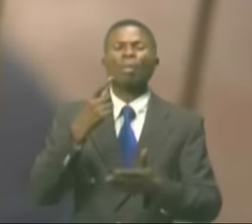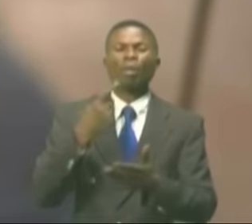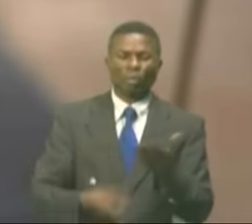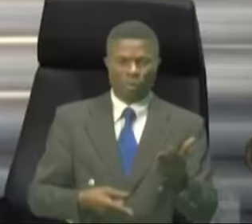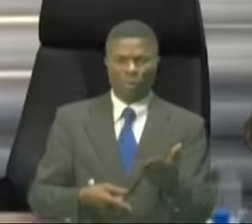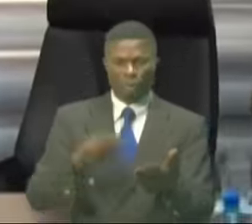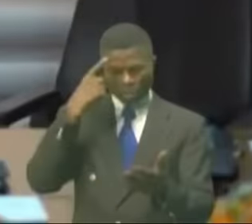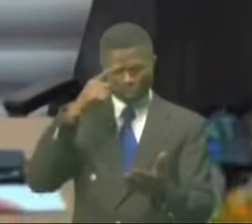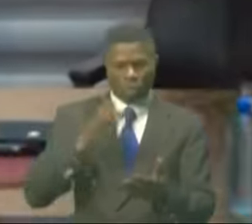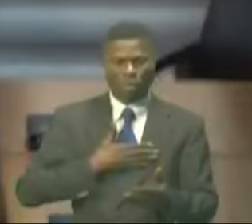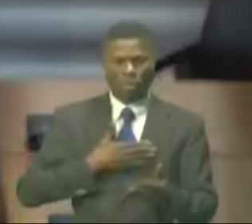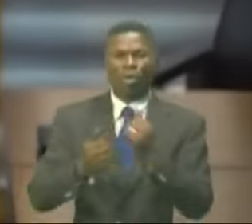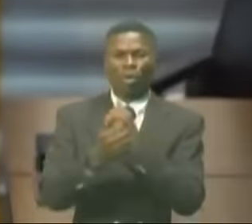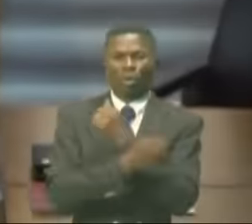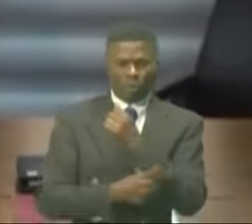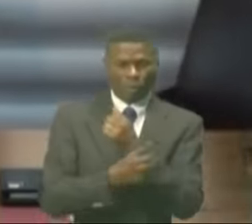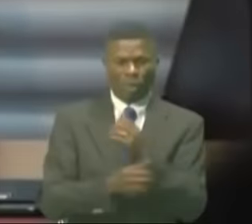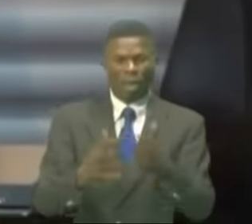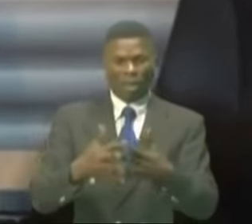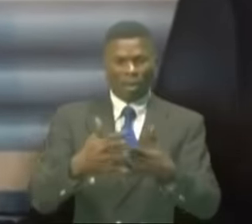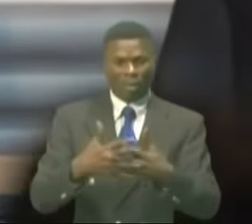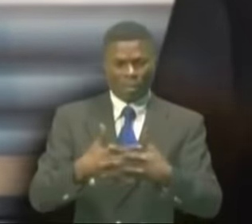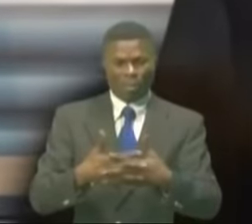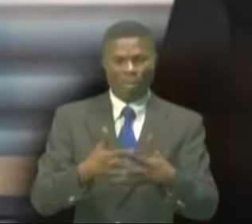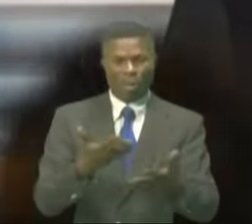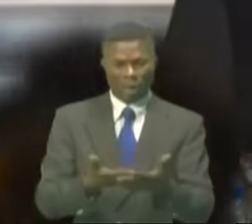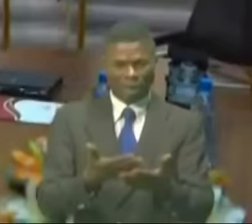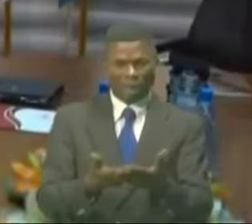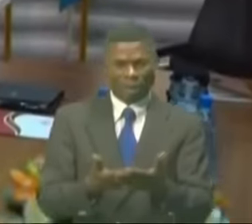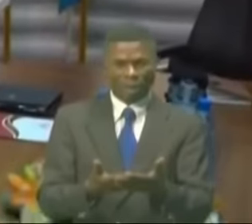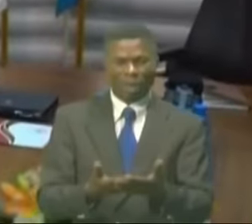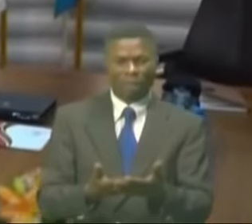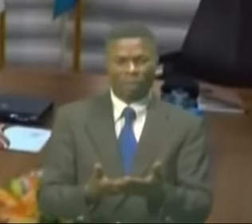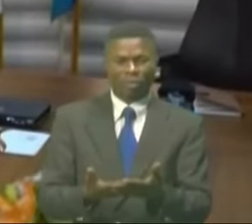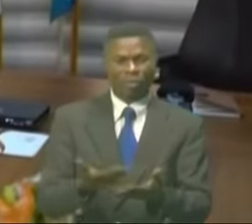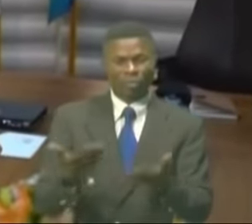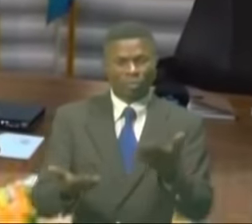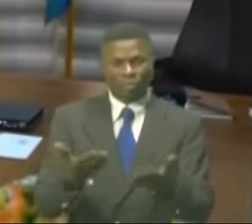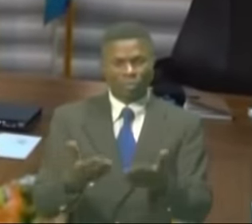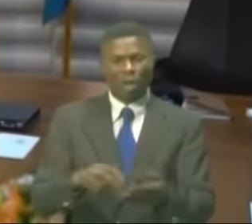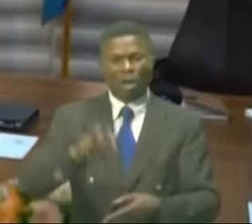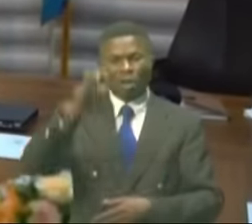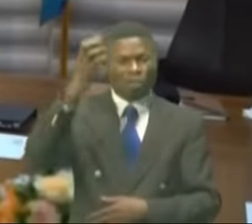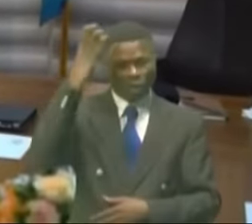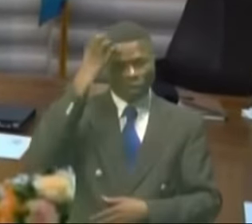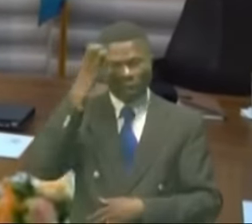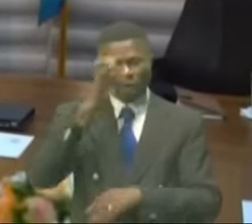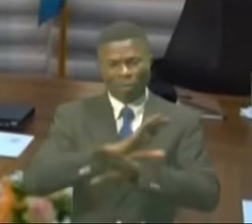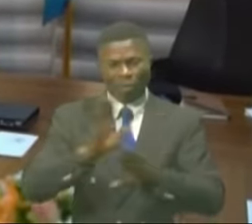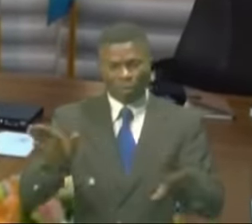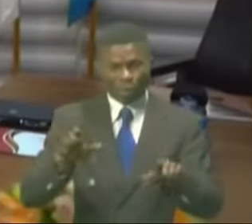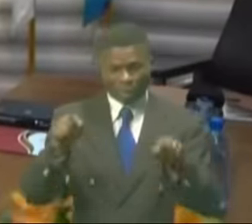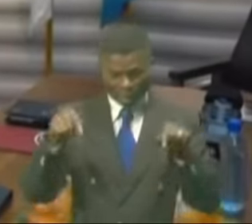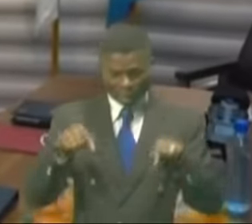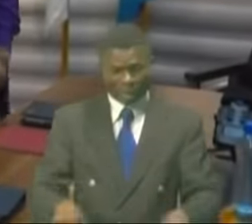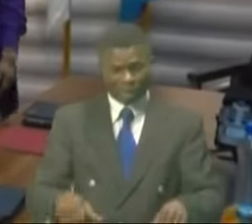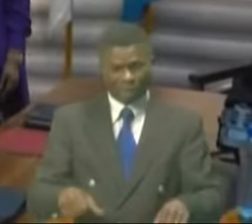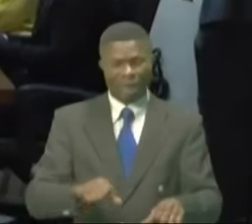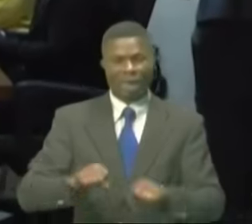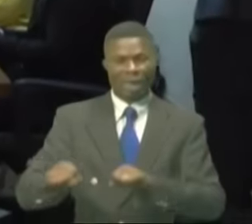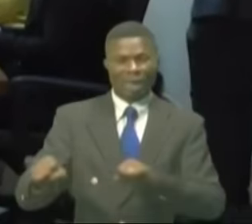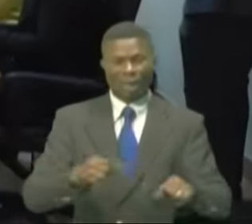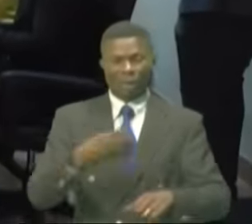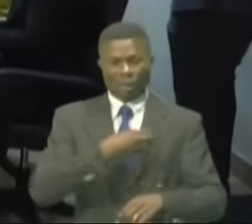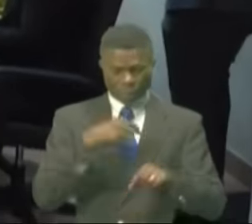mon pays. Avec ces appareils aujourd'hui, quelqu'un peut aller, il dit que non, j'ai un problème au niveau du cœur. On fait l'échographie du